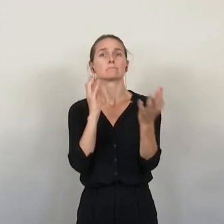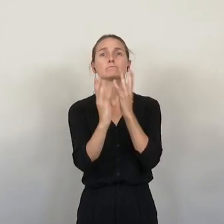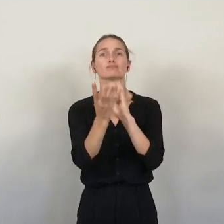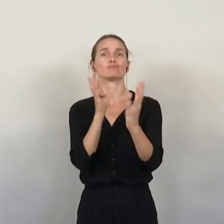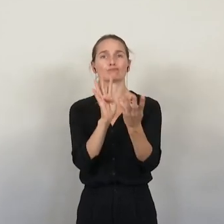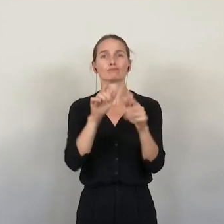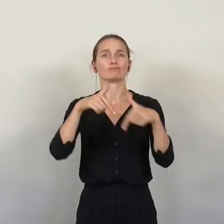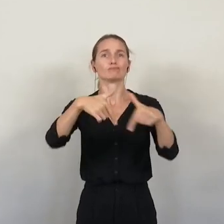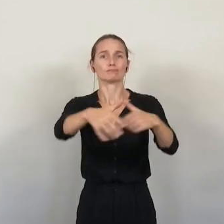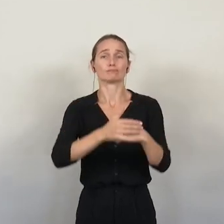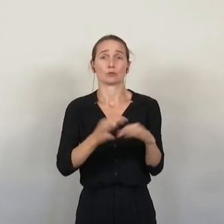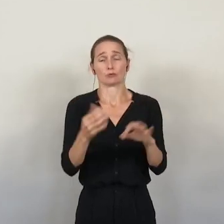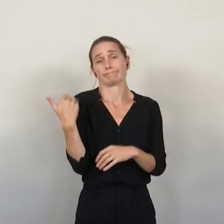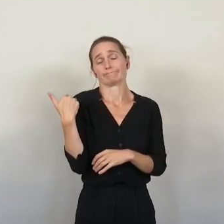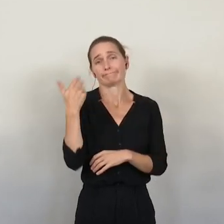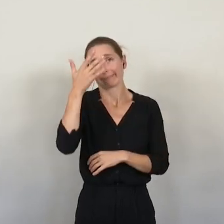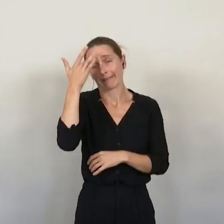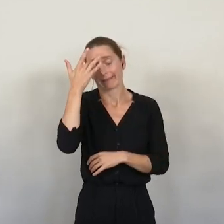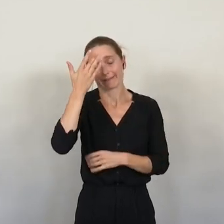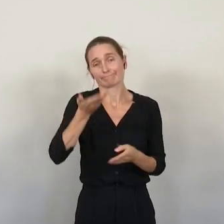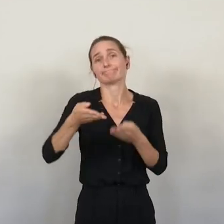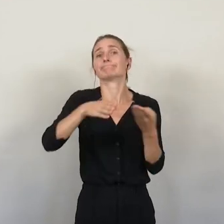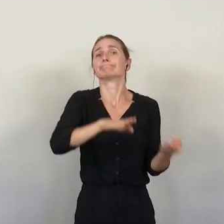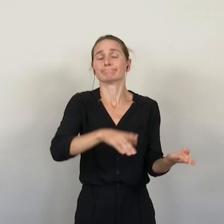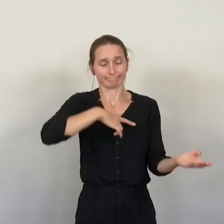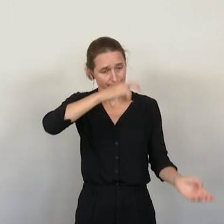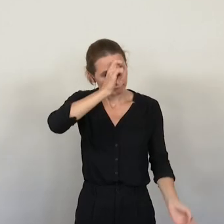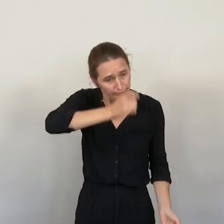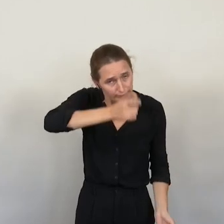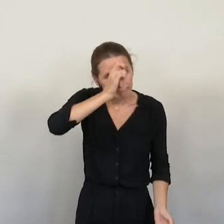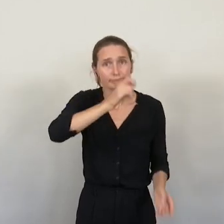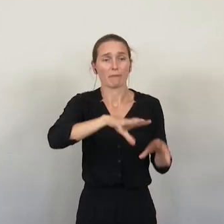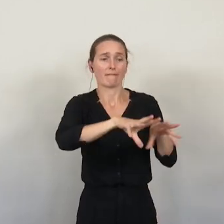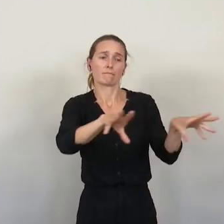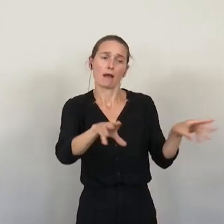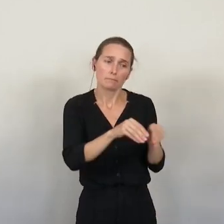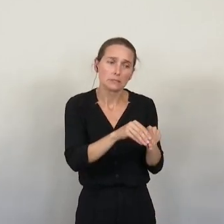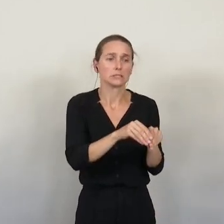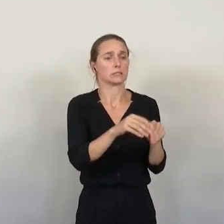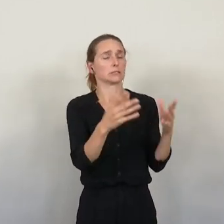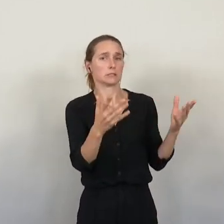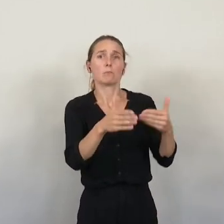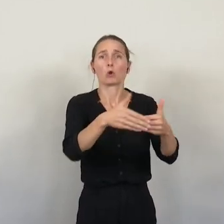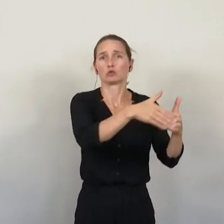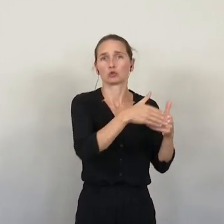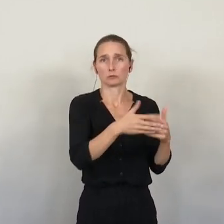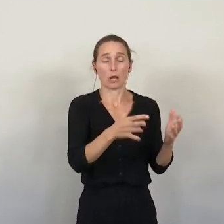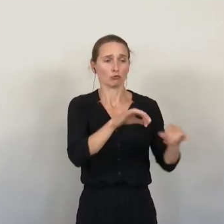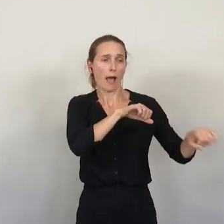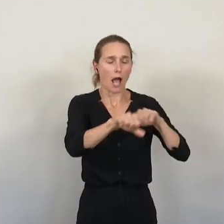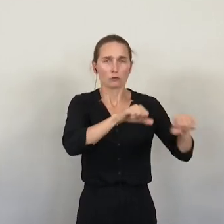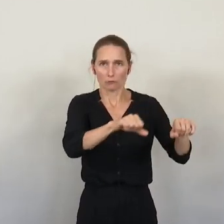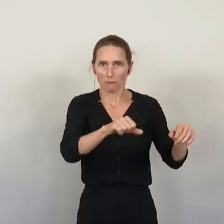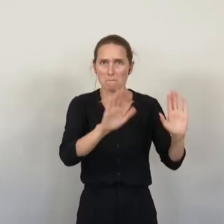à son épouse et à sa famille et à son action qui ne s'était pas éteint avec la fin du mandat puisqu'il était encore